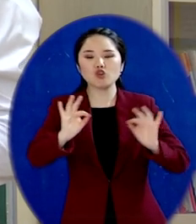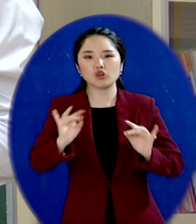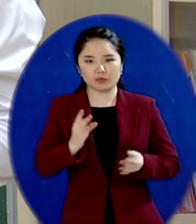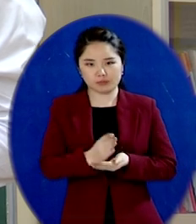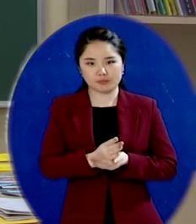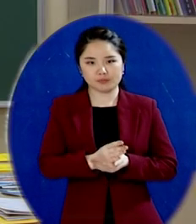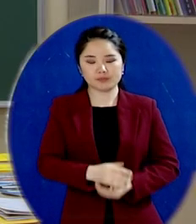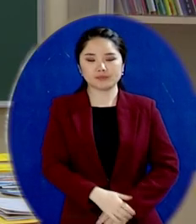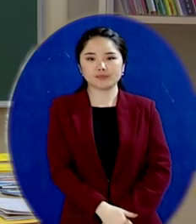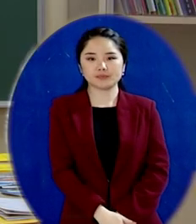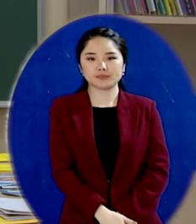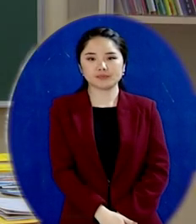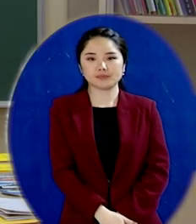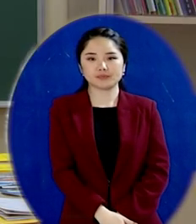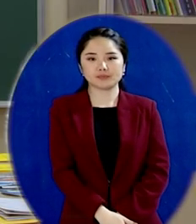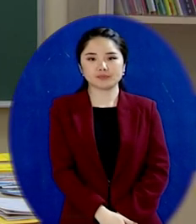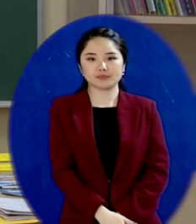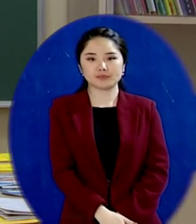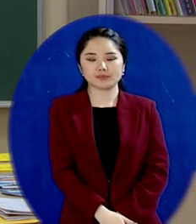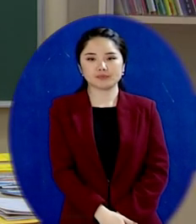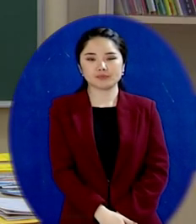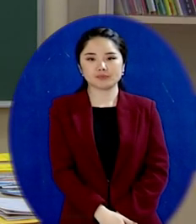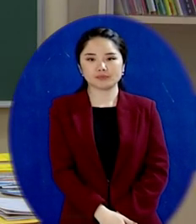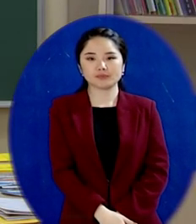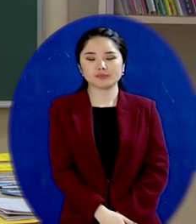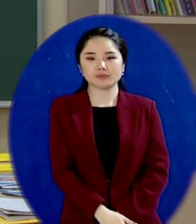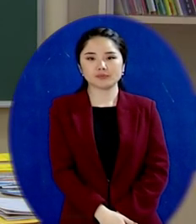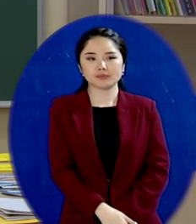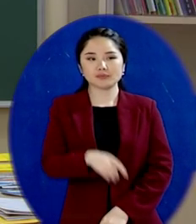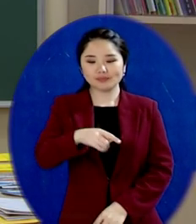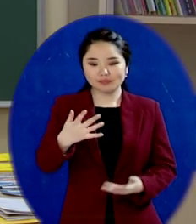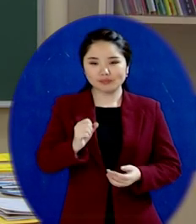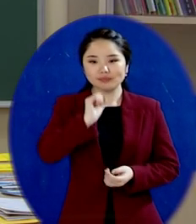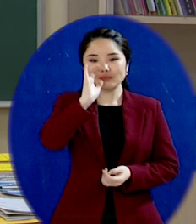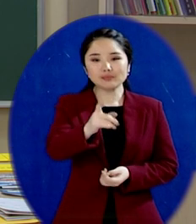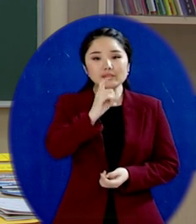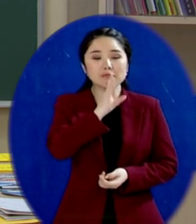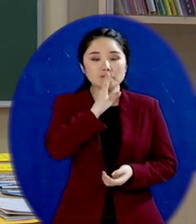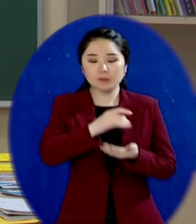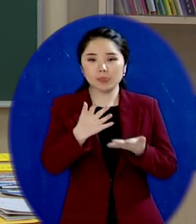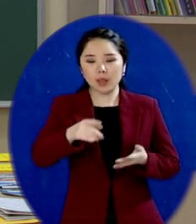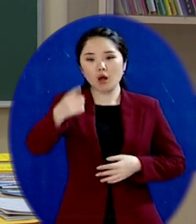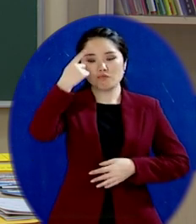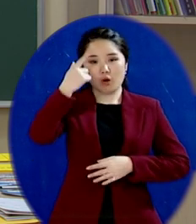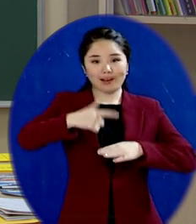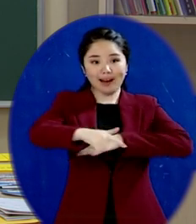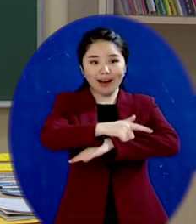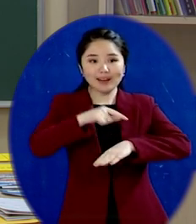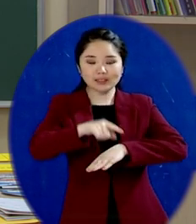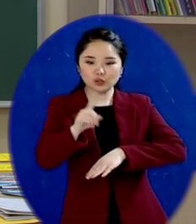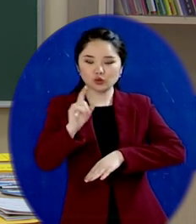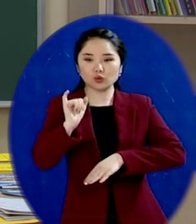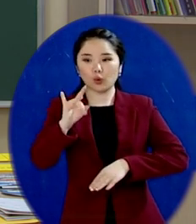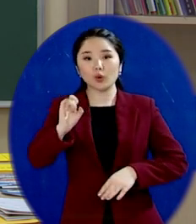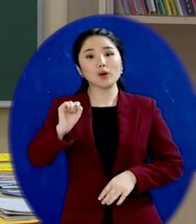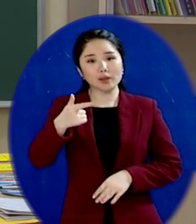харуулжээ. Танай аймаг хаана байгаа вэ гэсэн асуултанд хариулахын тулд бид нарт мэдээж Монгол орны газрын зураг